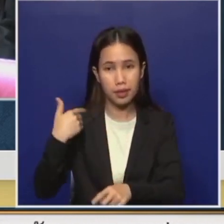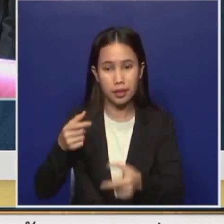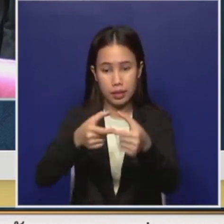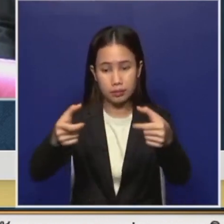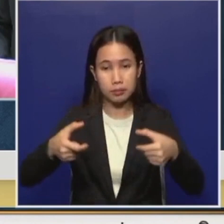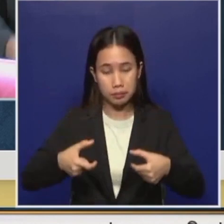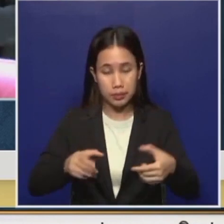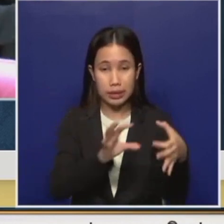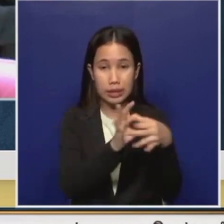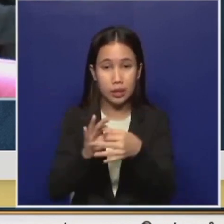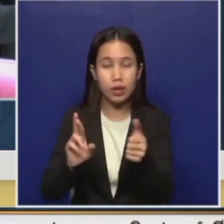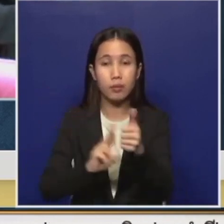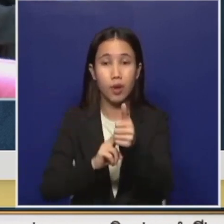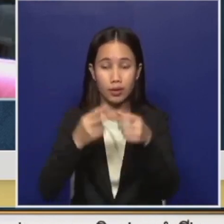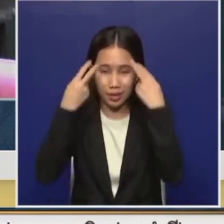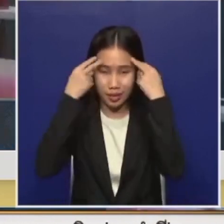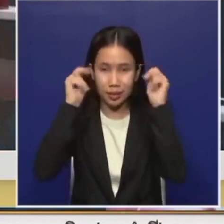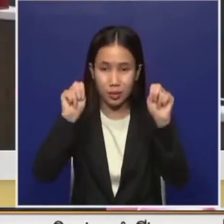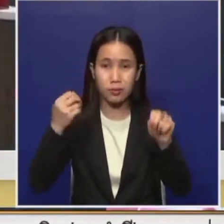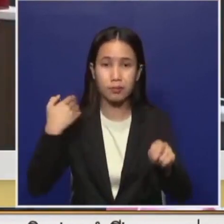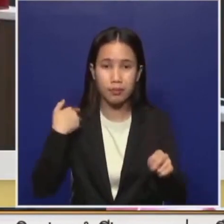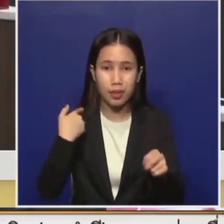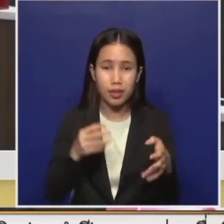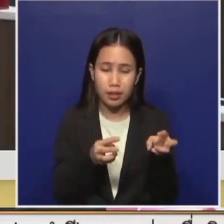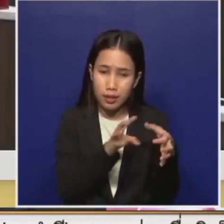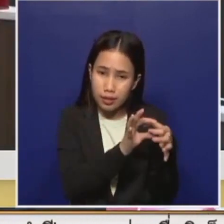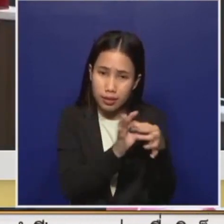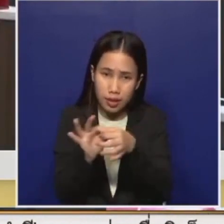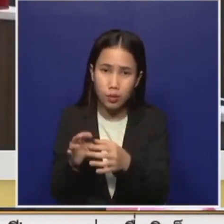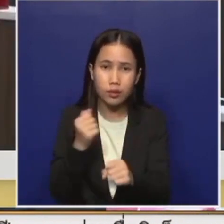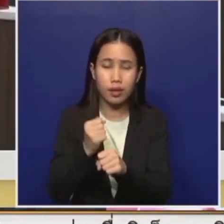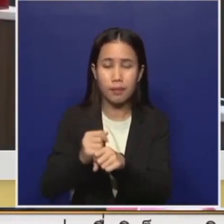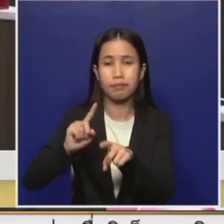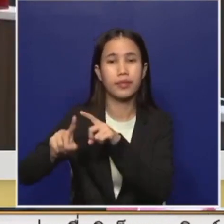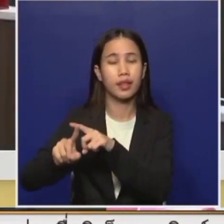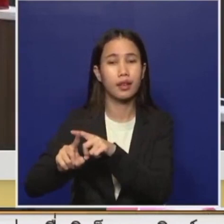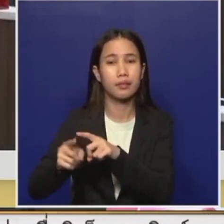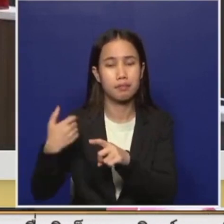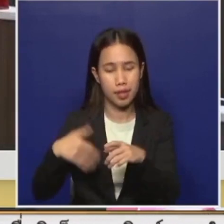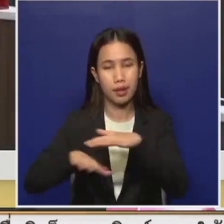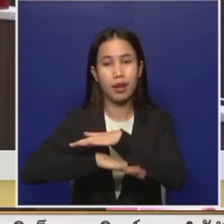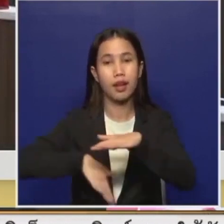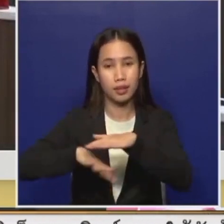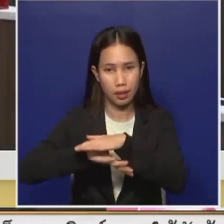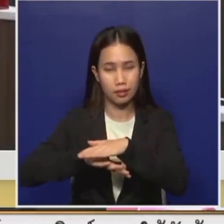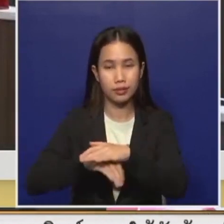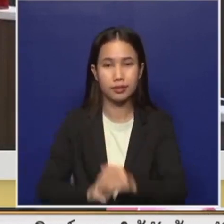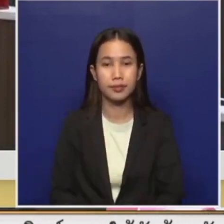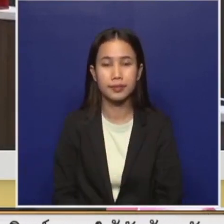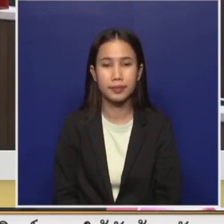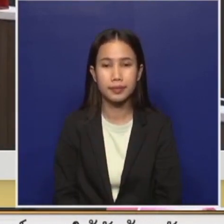ผเอกประวทยโดยตรมว่ามีส่วเขไปเกี่วข้อง เกิดใสมัยท่านอย่ไรปอยประเร เยี่ยว manchmalขท